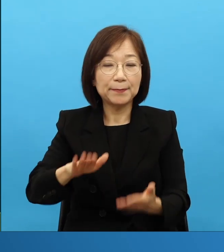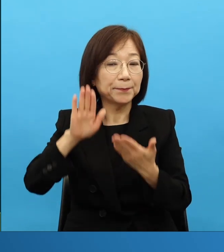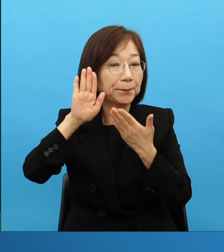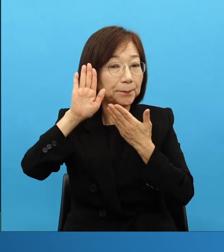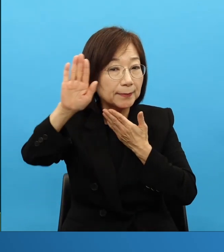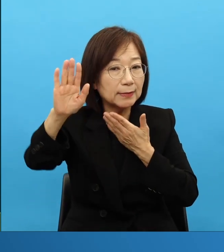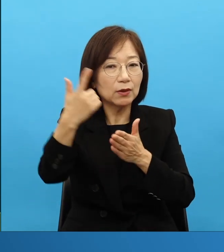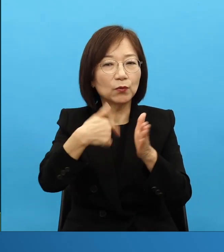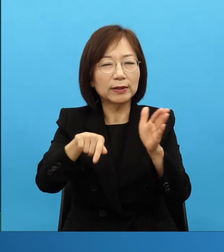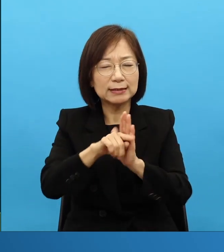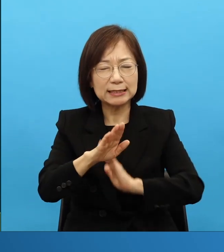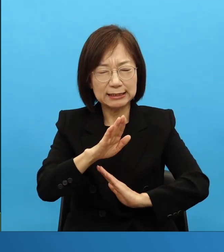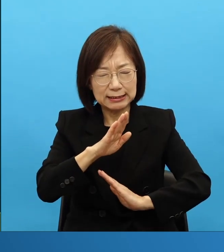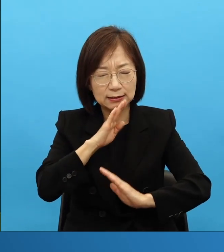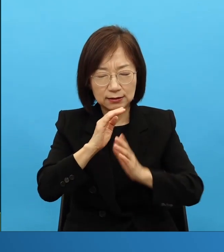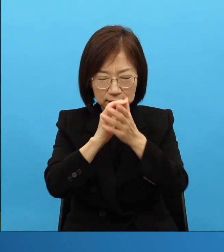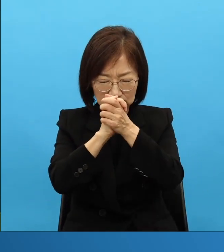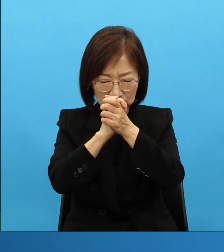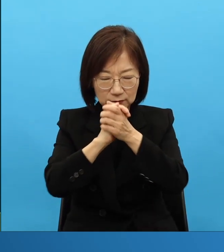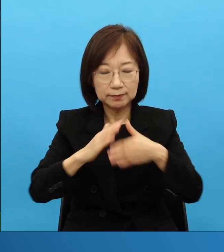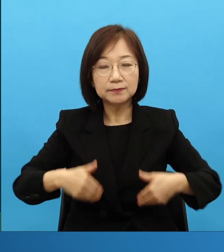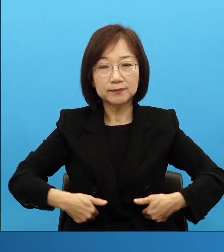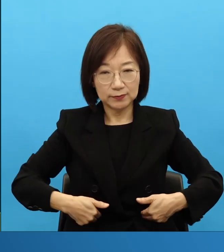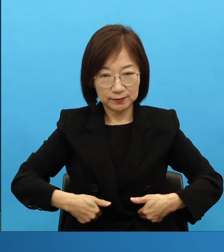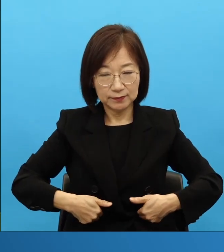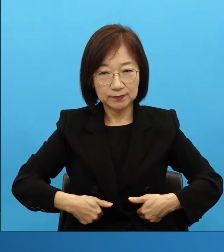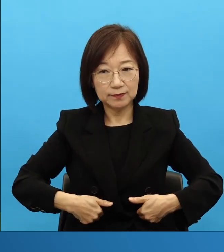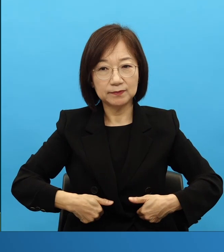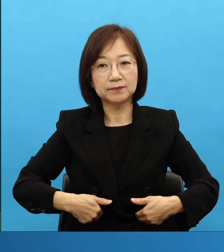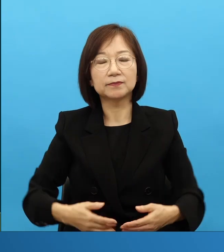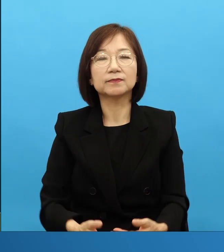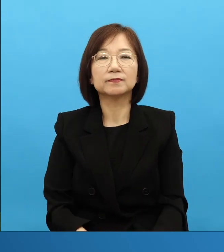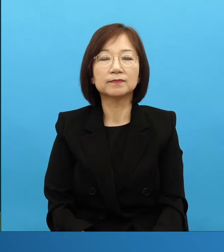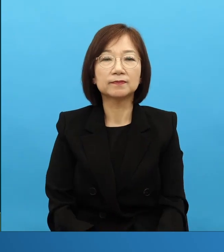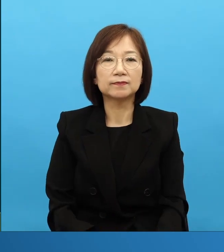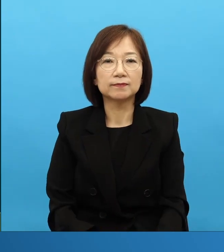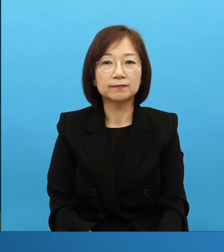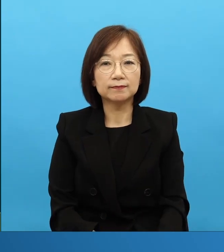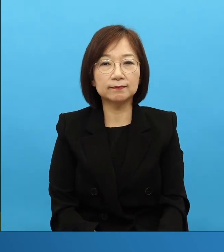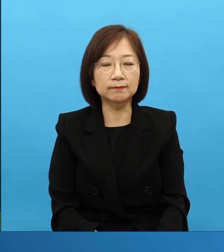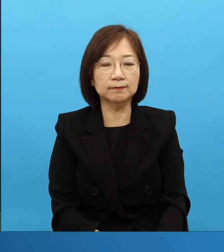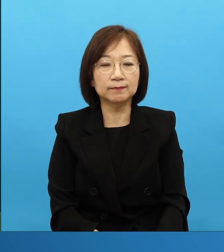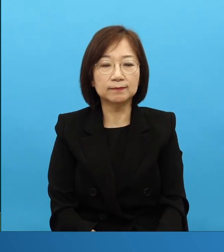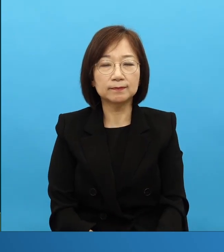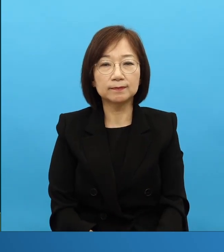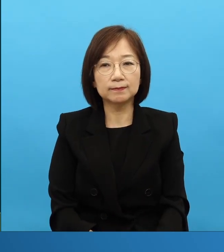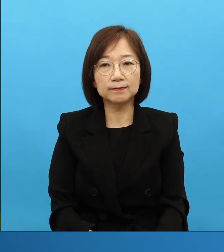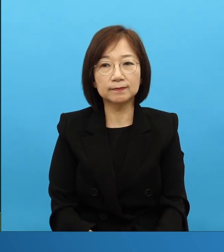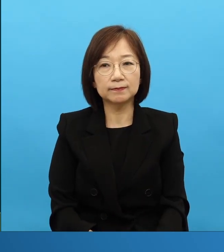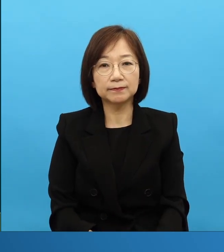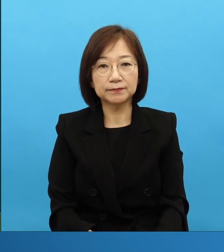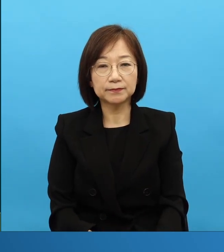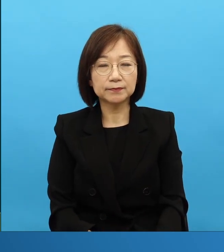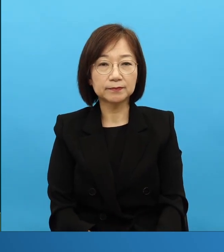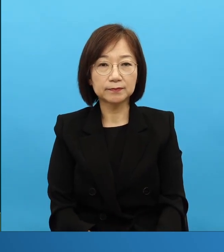your missionaries. 어마어마한 일이 그 뒤에 벌어졌습니다. 아무도 모릅니다. Really pray for your future. Immense works arose after